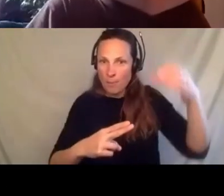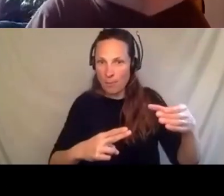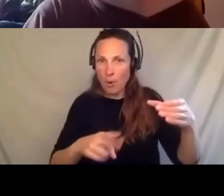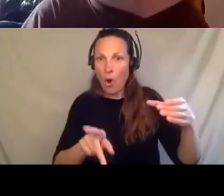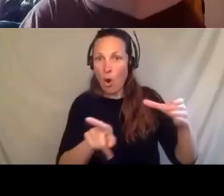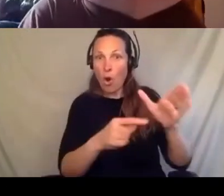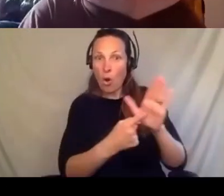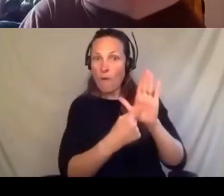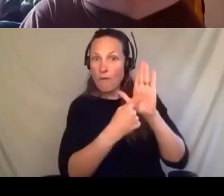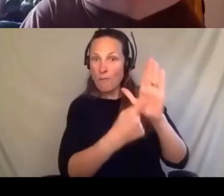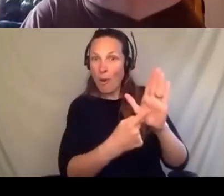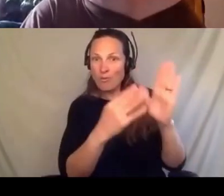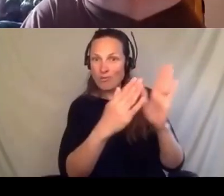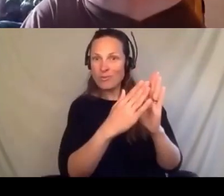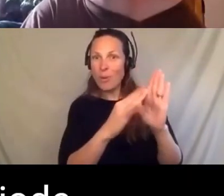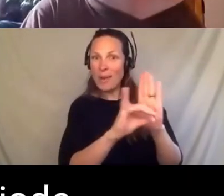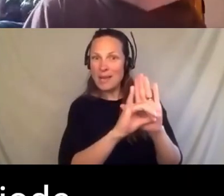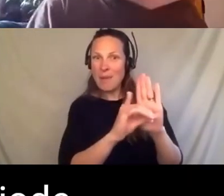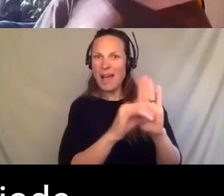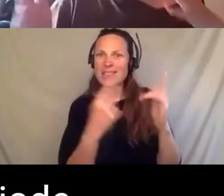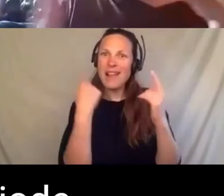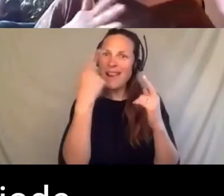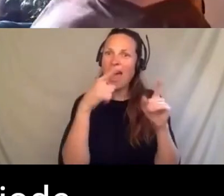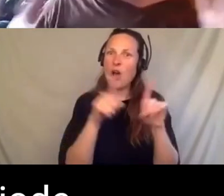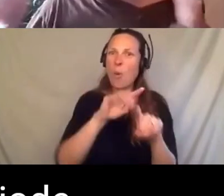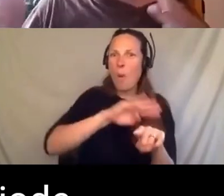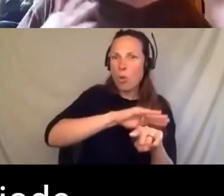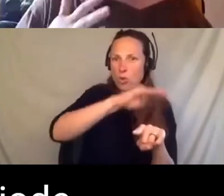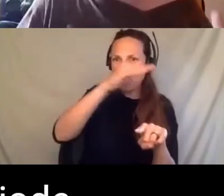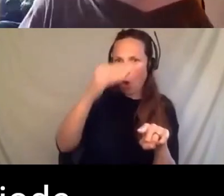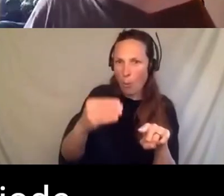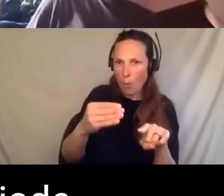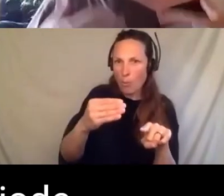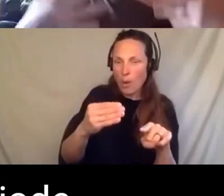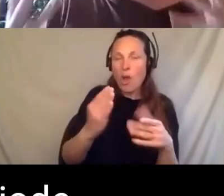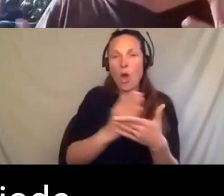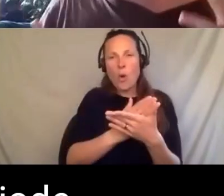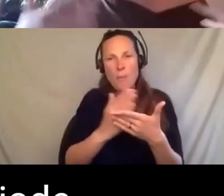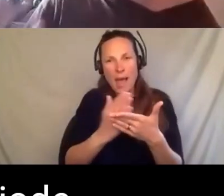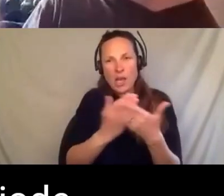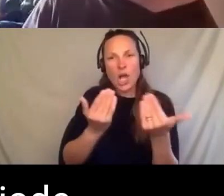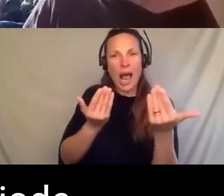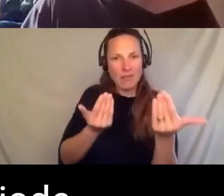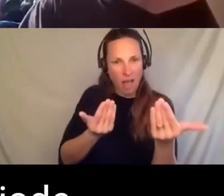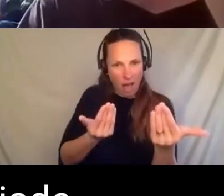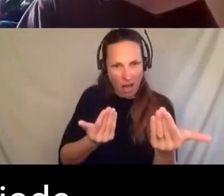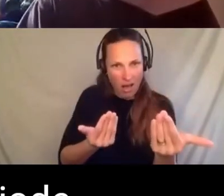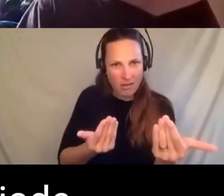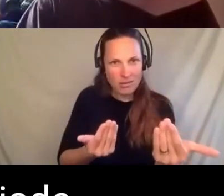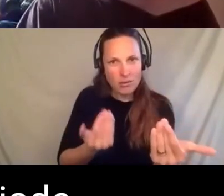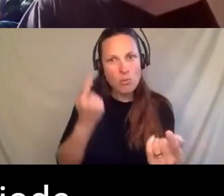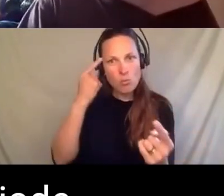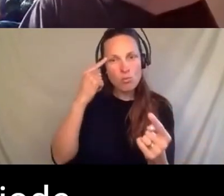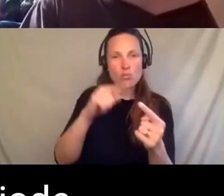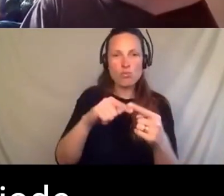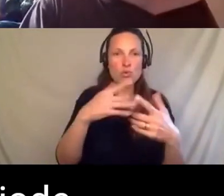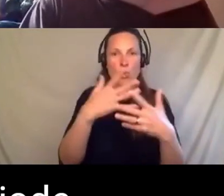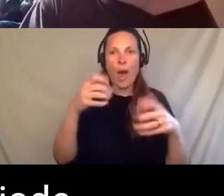fait comme un petit dôme. Donc, on les couvre. Puis là, c'est sûr, il y a une certaine période, il faut attendre pour que les racines se